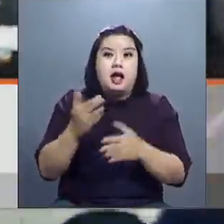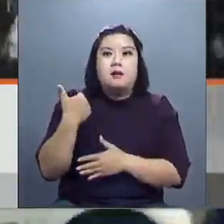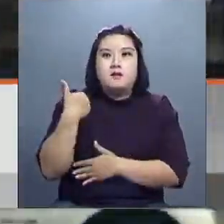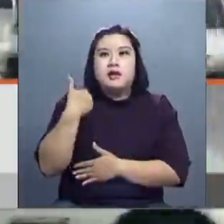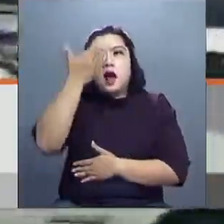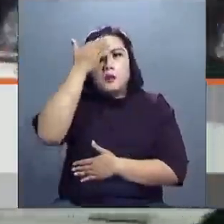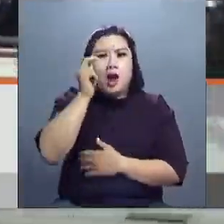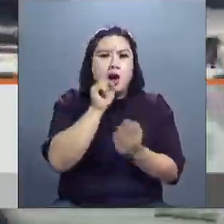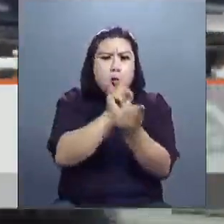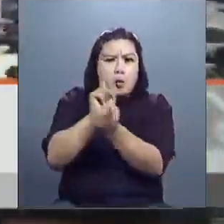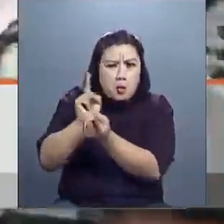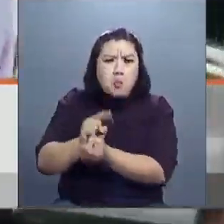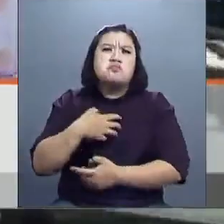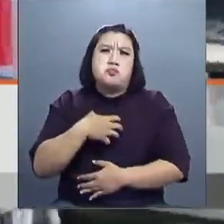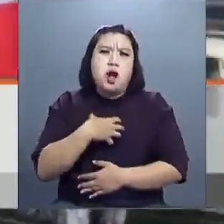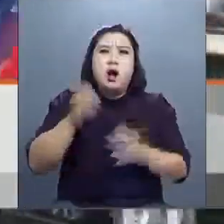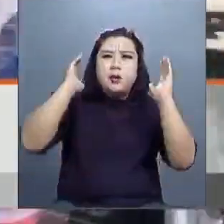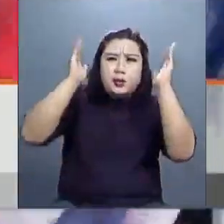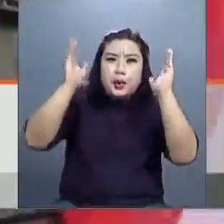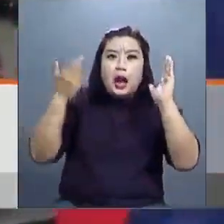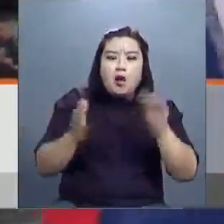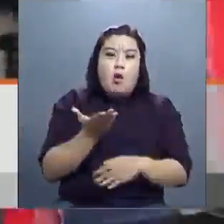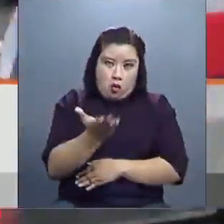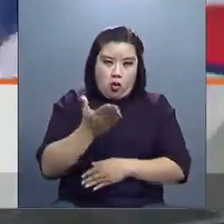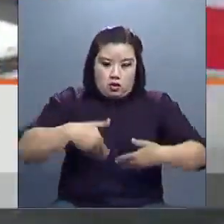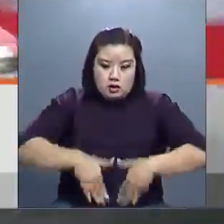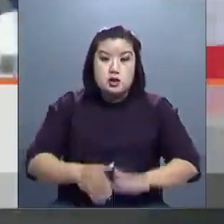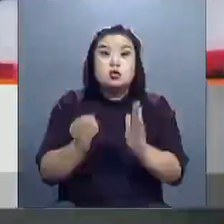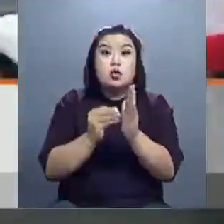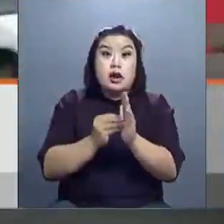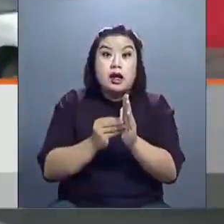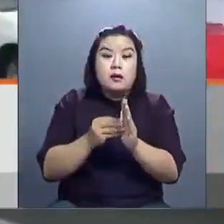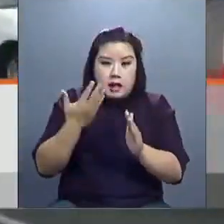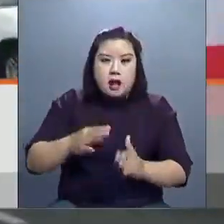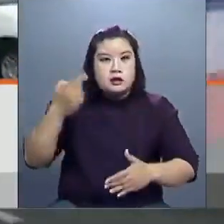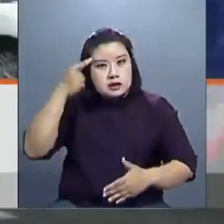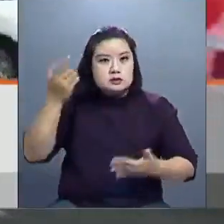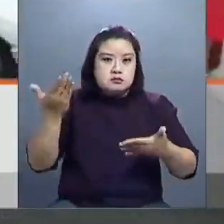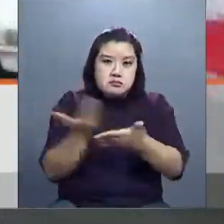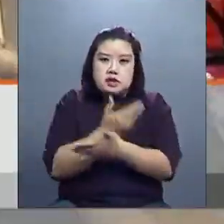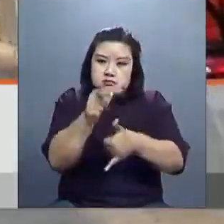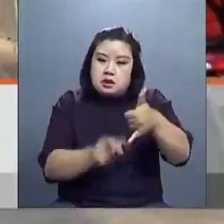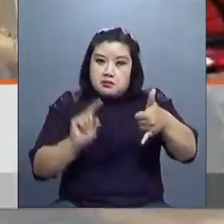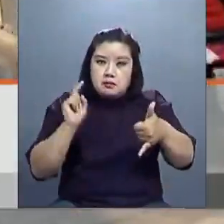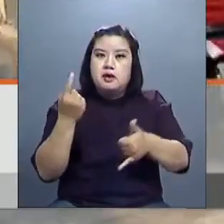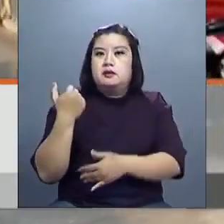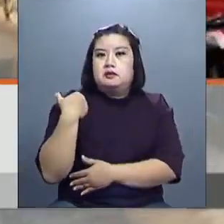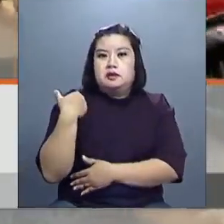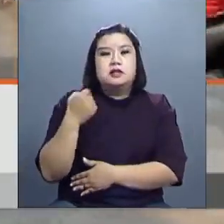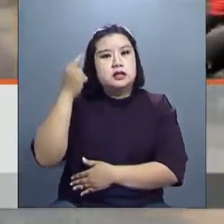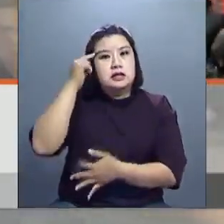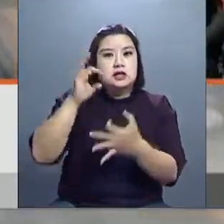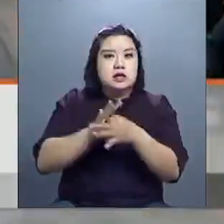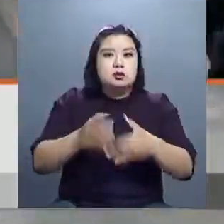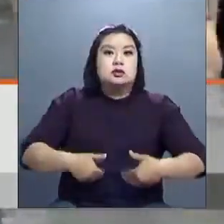ชนให้มากที่สุดและพรรคขออาสาที่จะเปลี่ยนแปลงชีวิตคนกรุงให้ดีขึ้นด้วยนโยบายของพรรคพร้อมยืนยันที่จะยืนข้างประชา